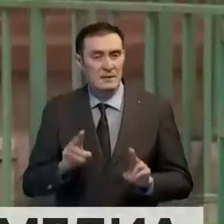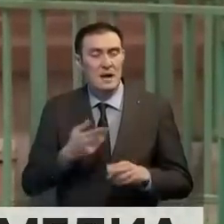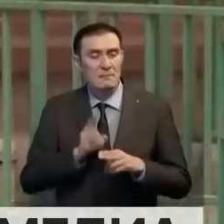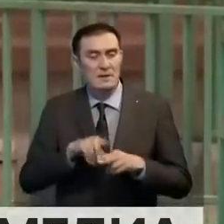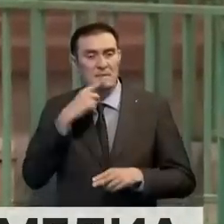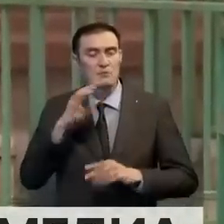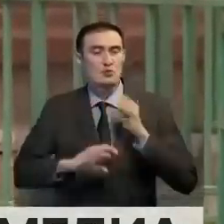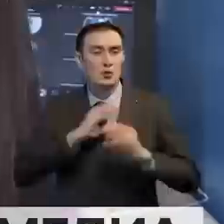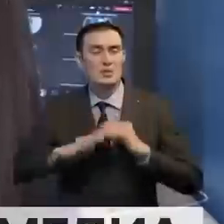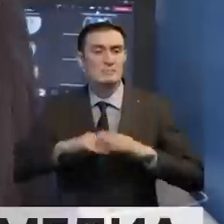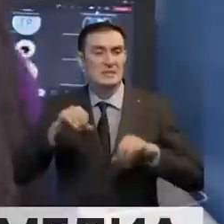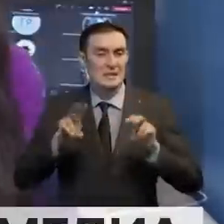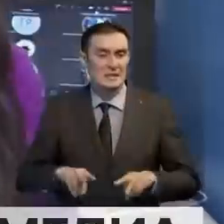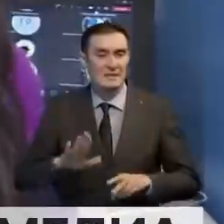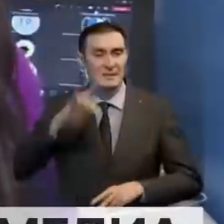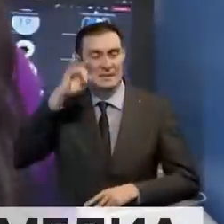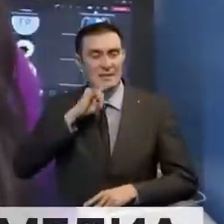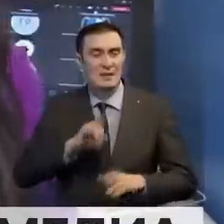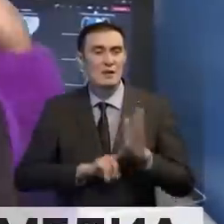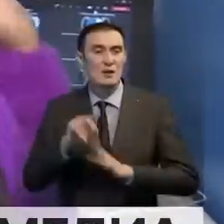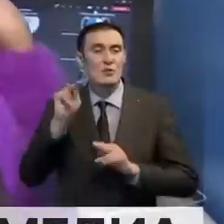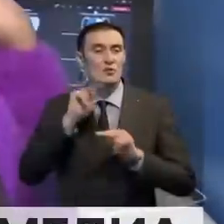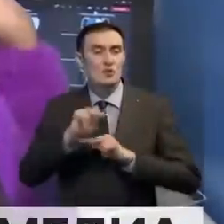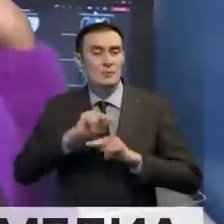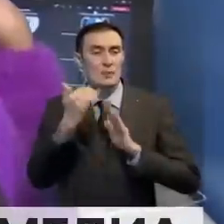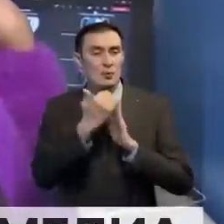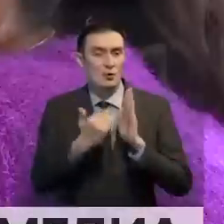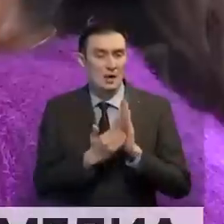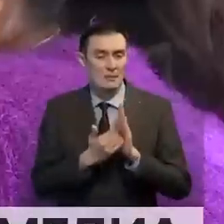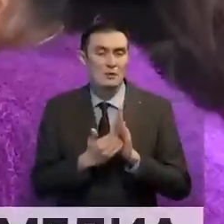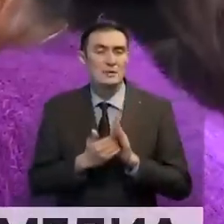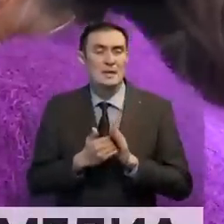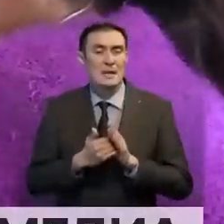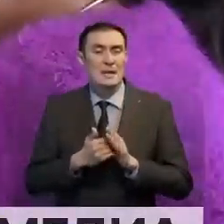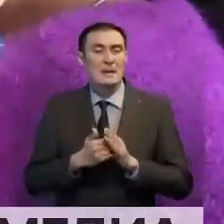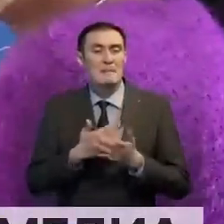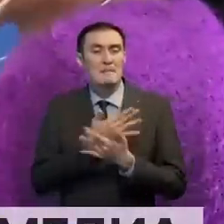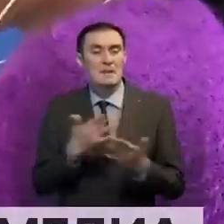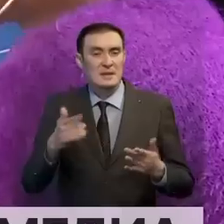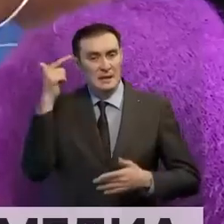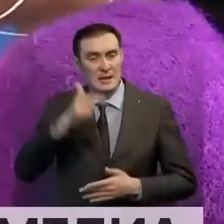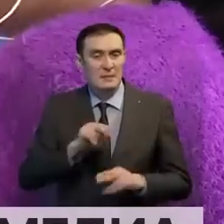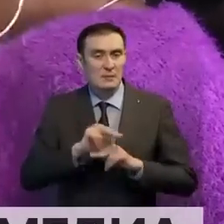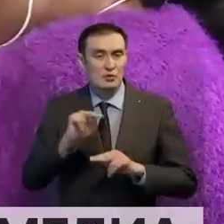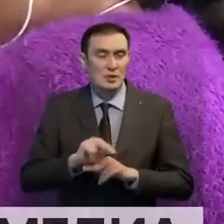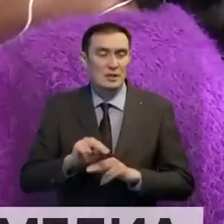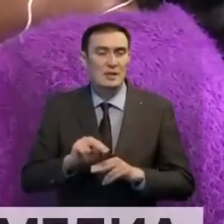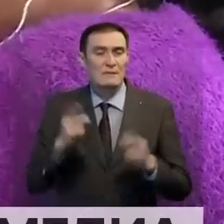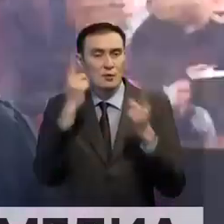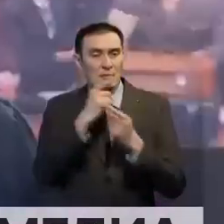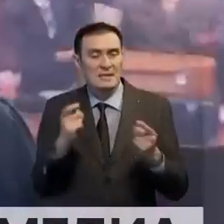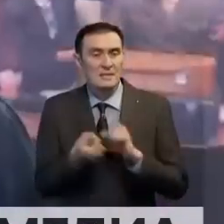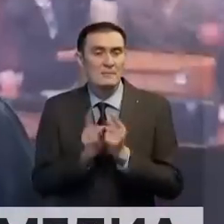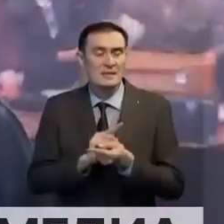говорят международные эксперты. В Казахстане уже ввели в учебную программу специальный предмет «Медиаграмотность». Меняется и подача информации на